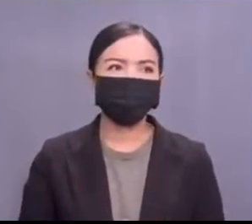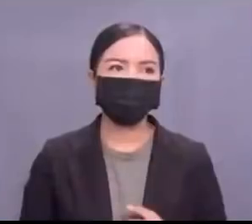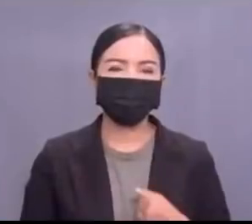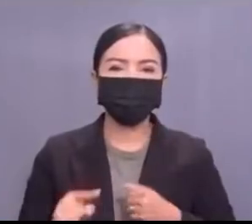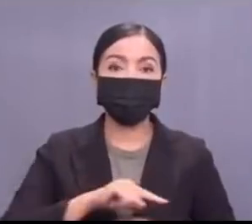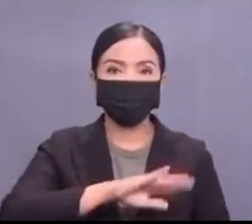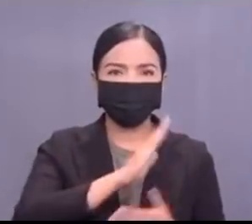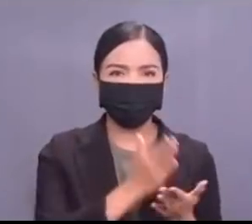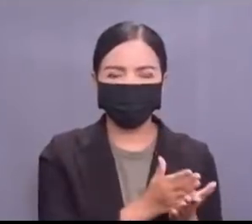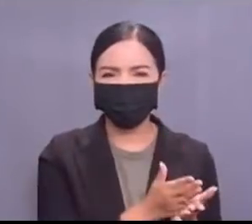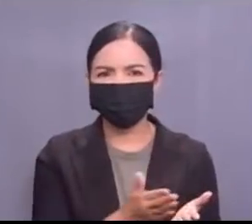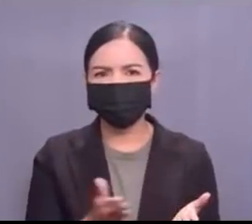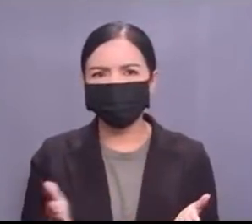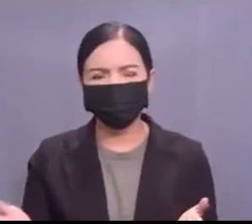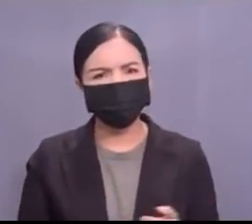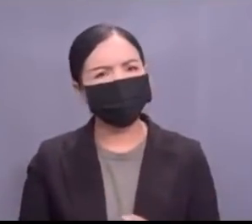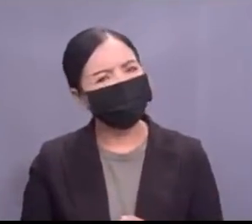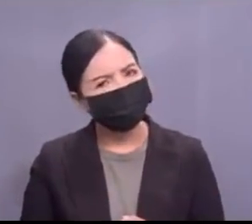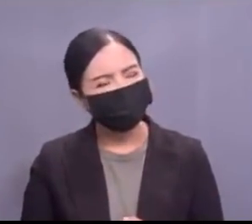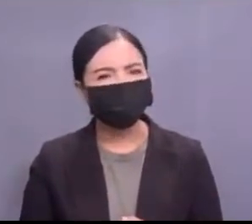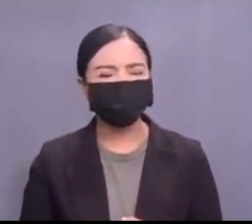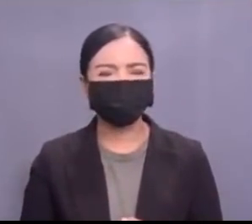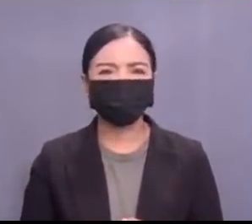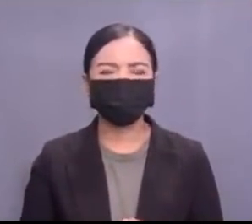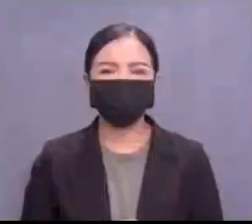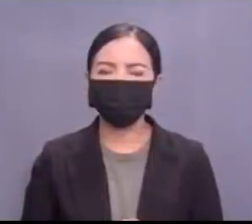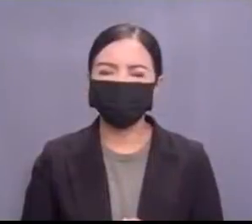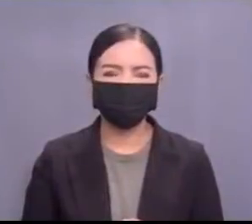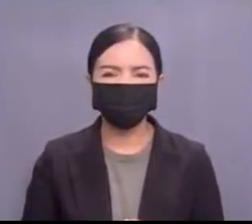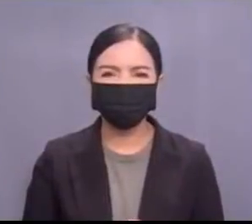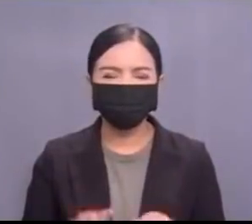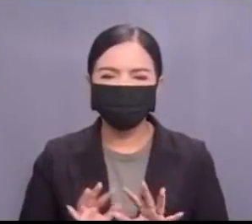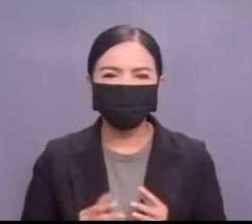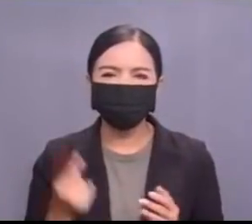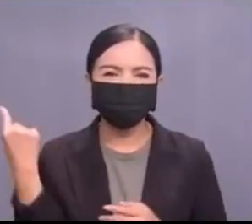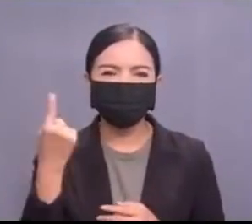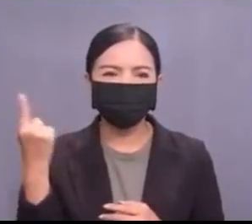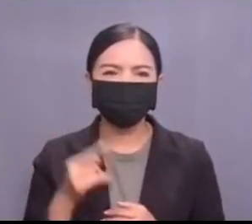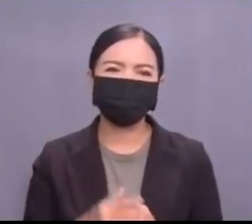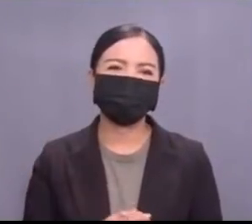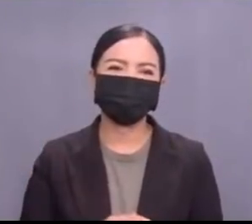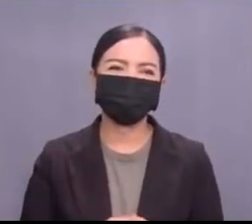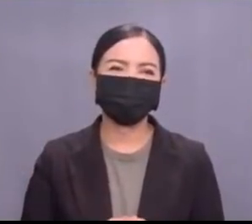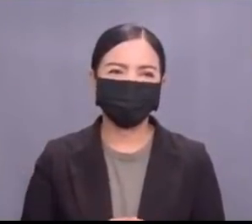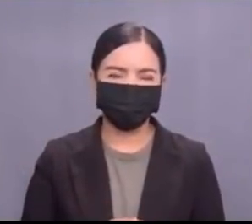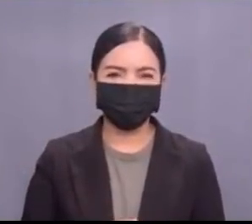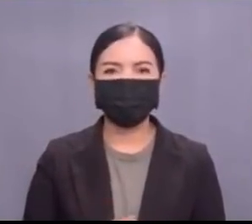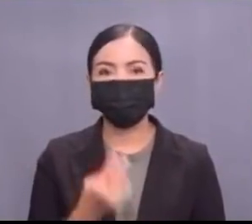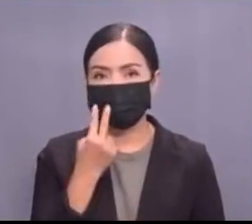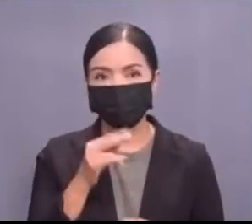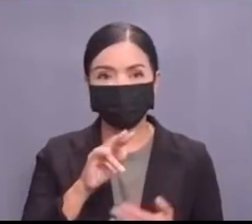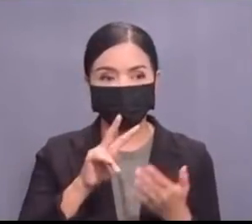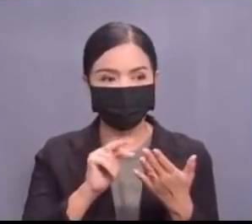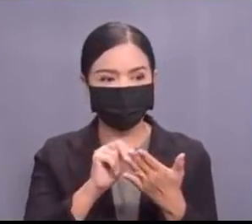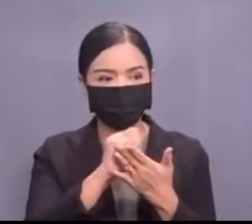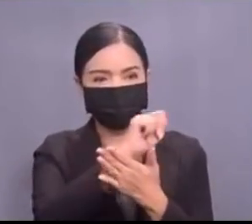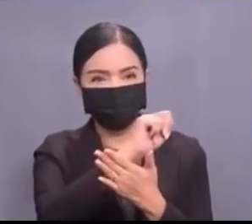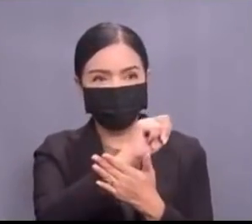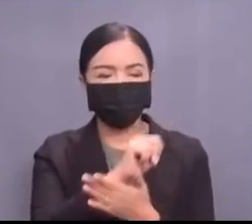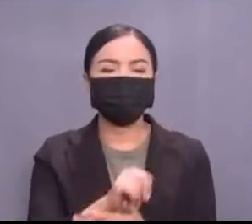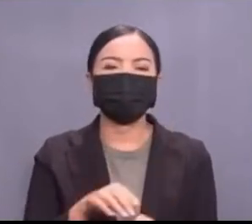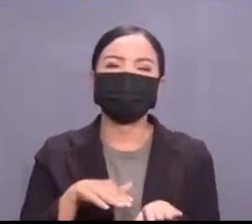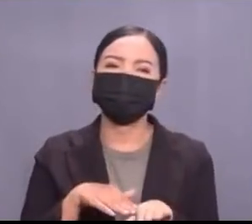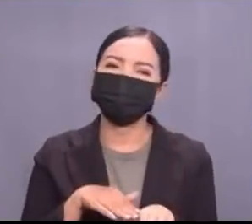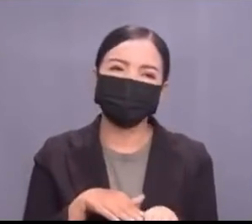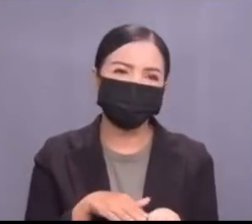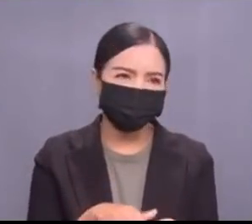หยุดยาวที่ผ่านมาโอ้โหแตกแตนกันหลายที่เลยนะคะไปดูที่จังหวัดน่านก่อนค่ะปรากฏการณ์รถติ